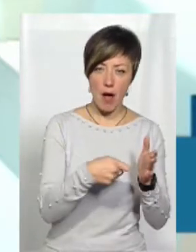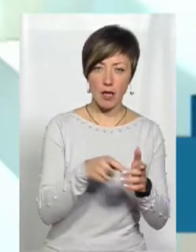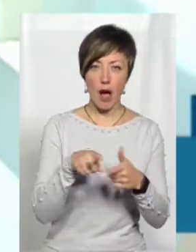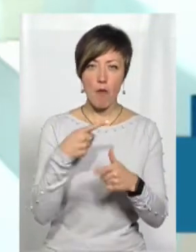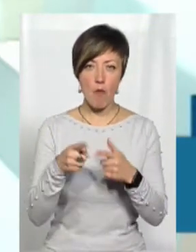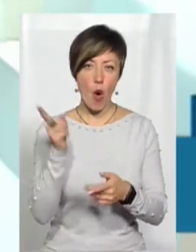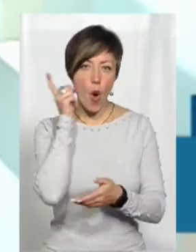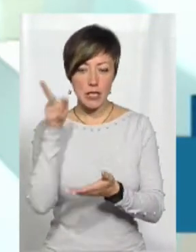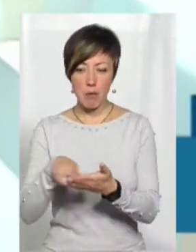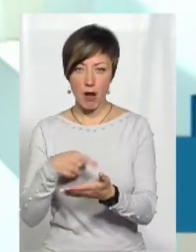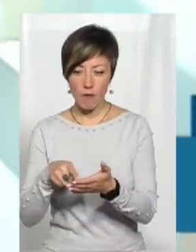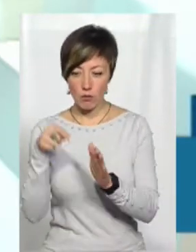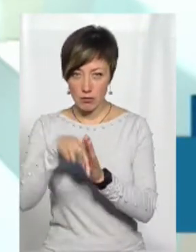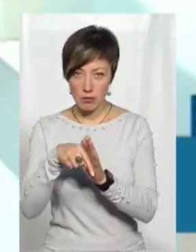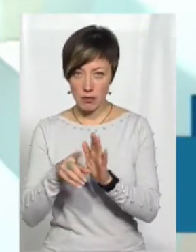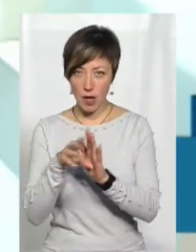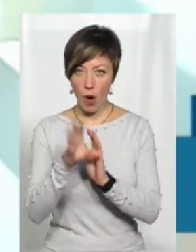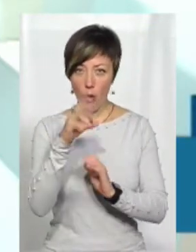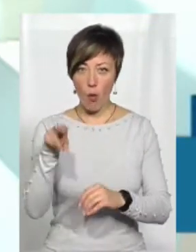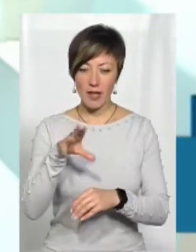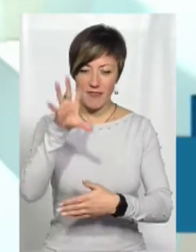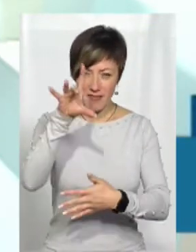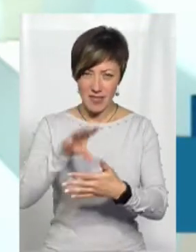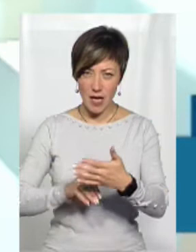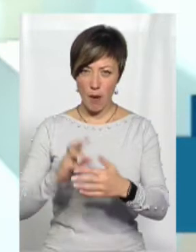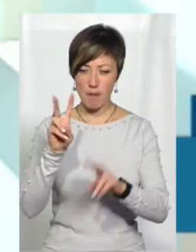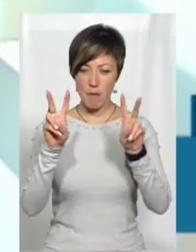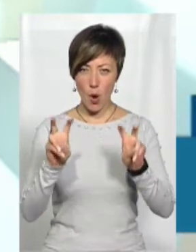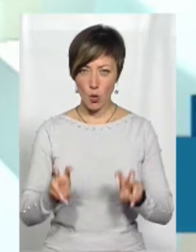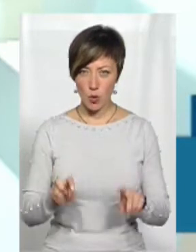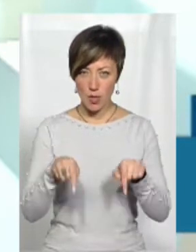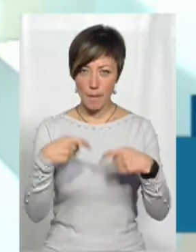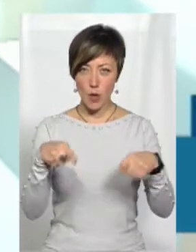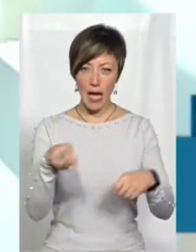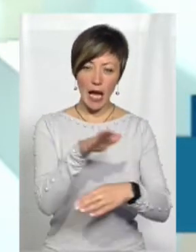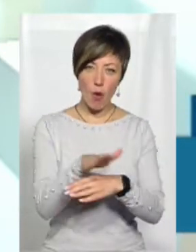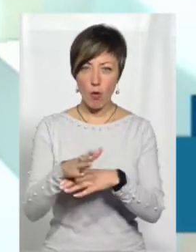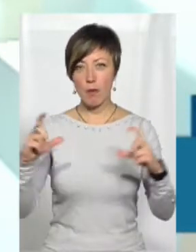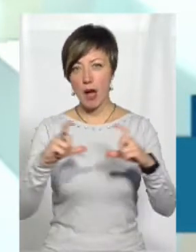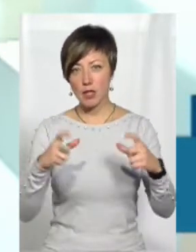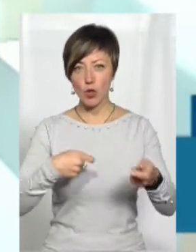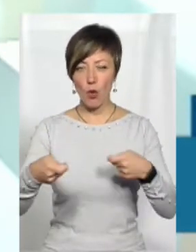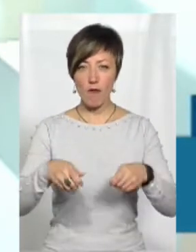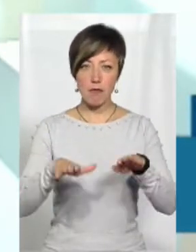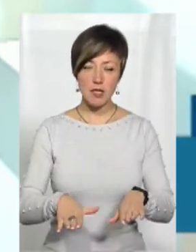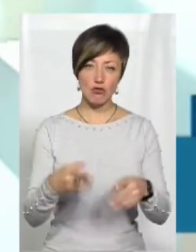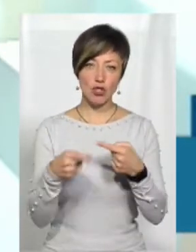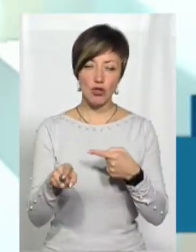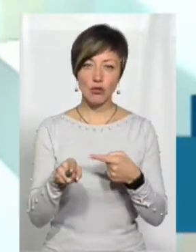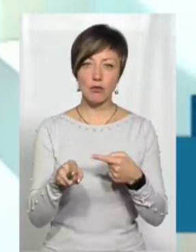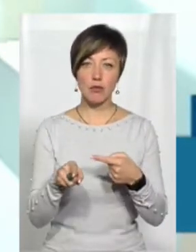або смартфон, в якому має бути закодована вся продукція, яка продається в цьому кіоску, магазині, в другому місці чи